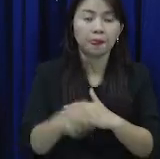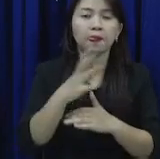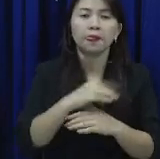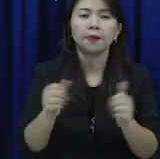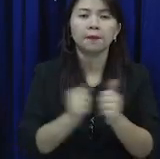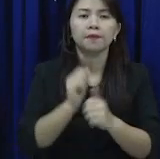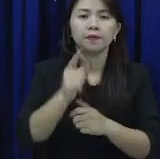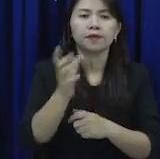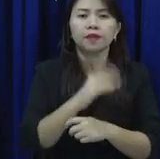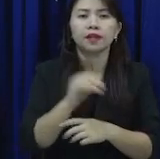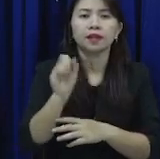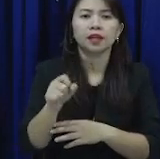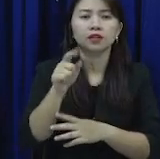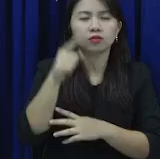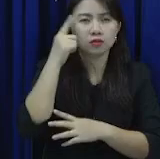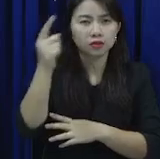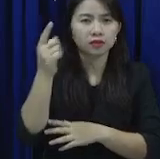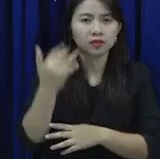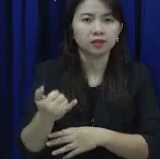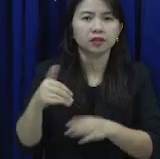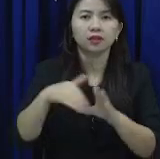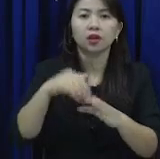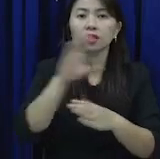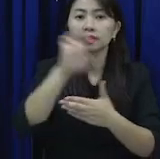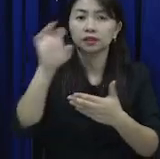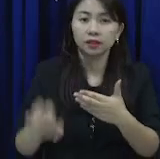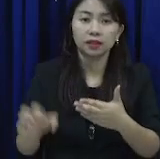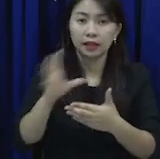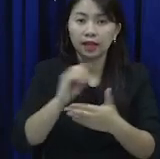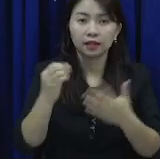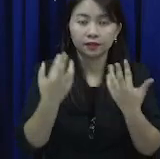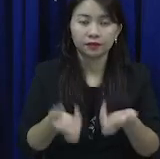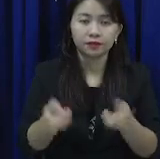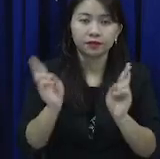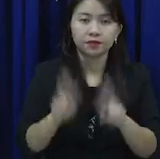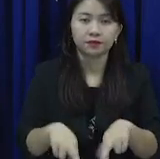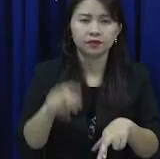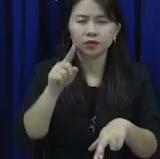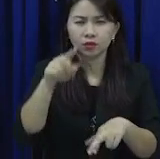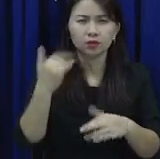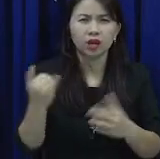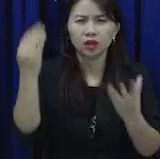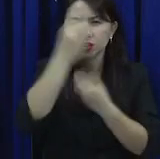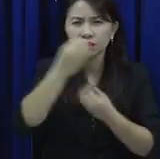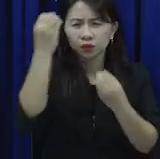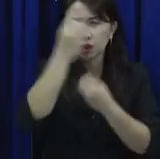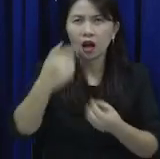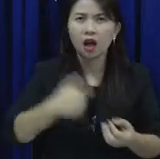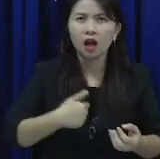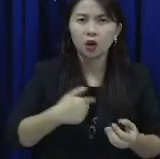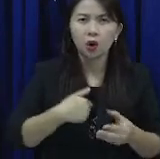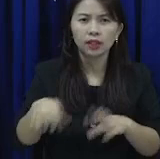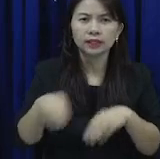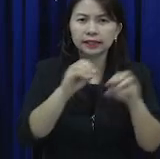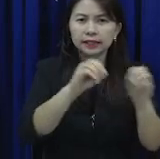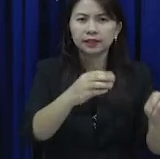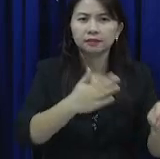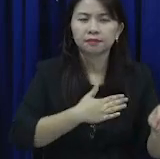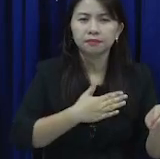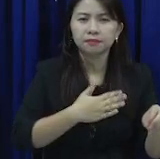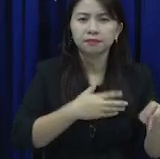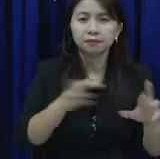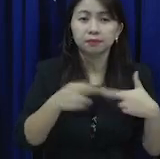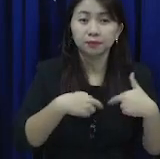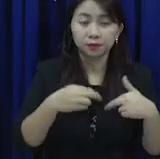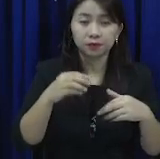Later on You will realize at the end at the result magtataka ka sa good ground ako nagtanim bakit choke yung